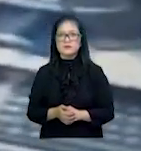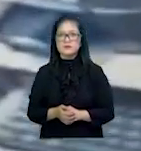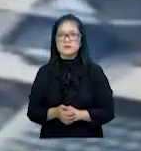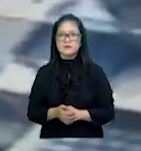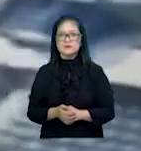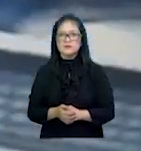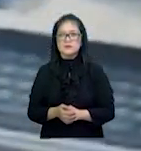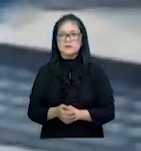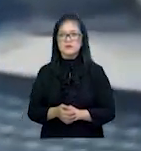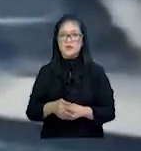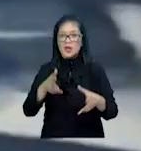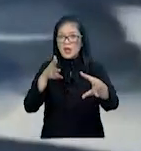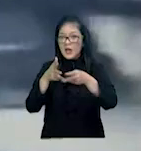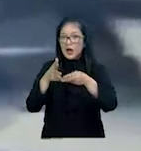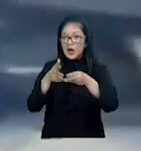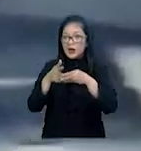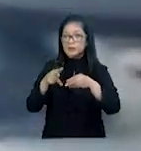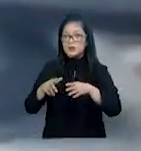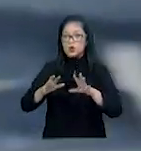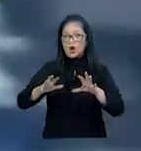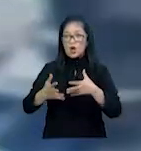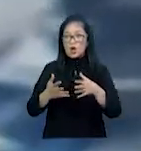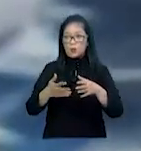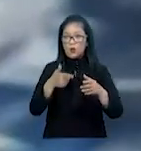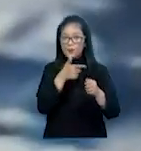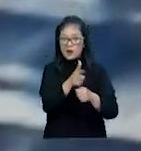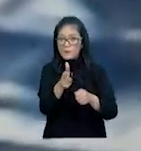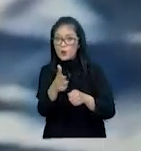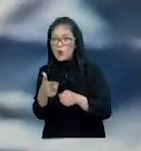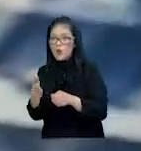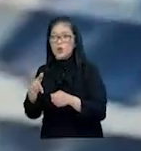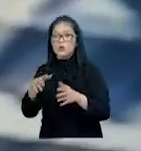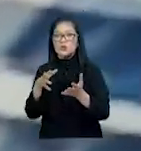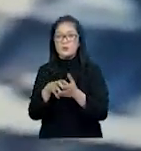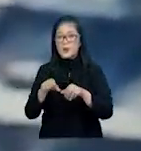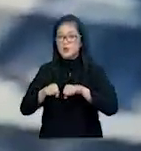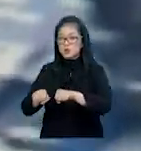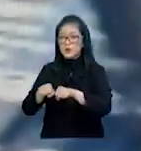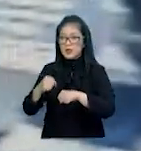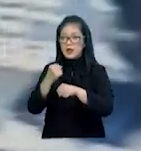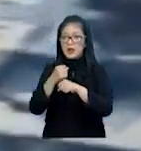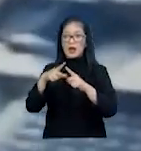Dari kamera CCTV terlihat komplotan perampok beraksi di minimarket di Jalan Gayungan, Surabaya, Jawa Timur.